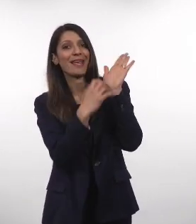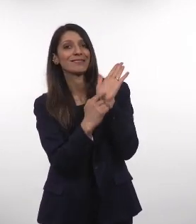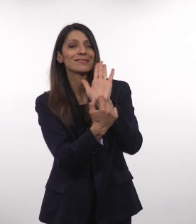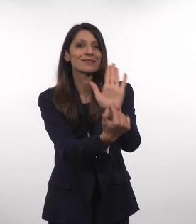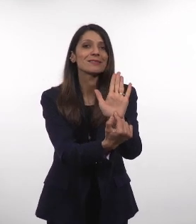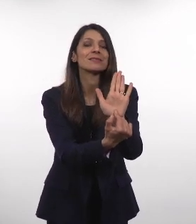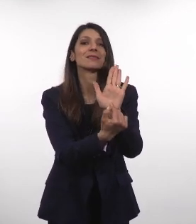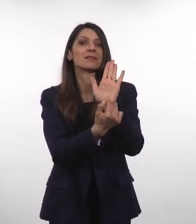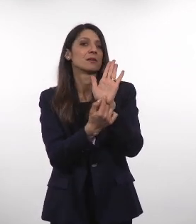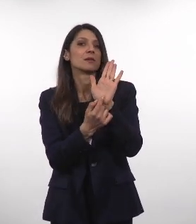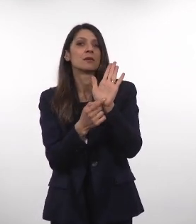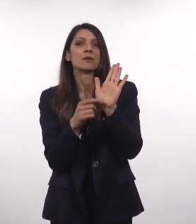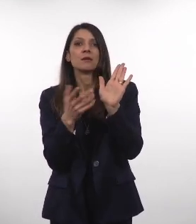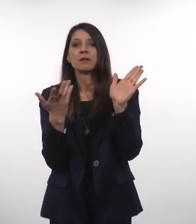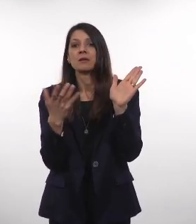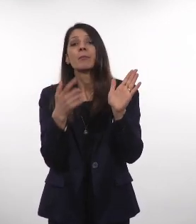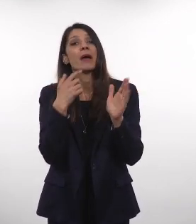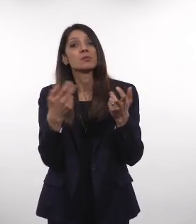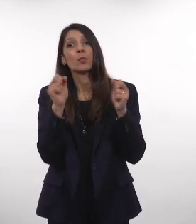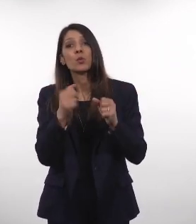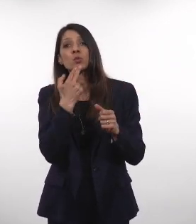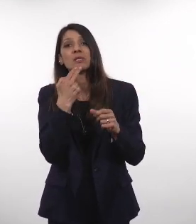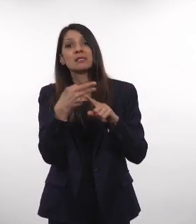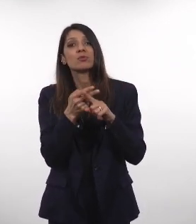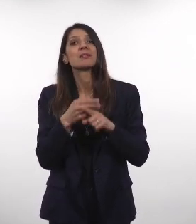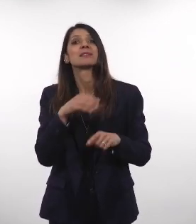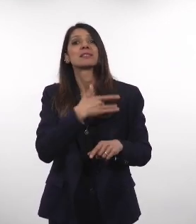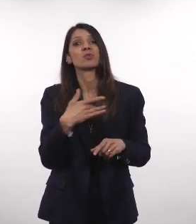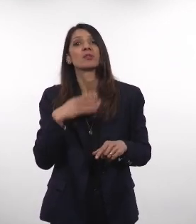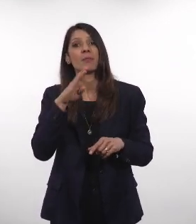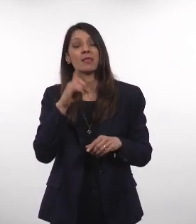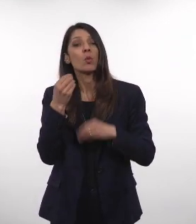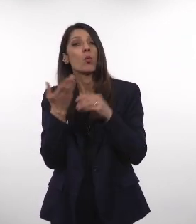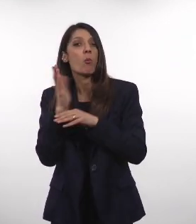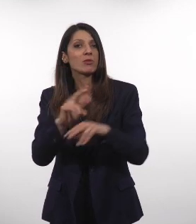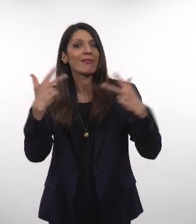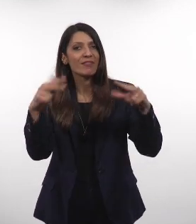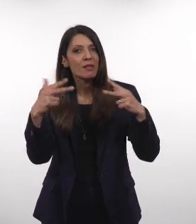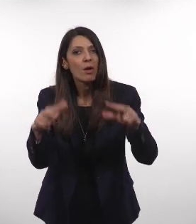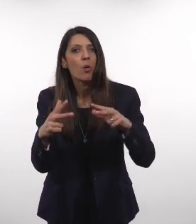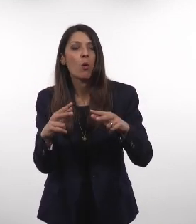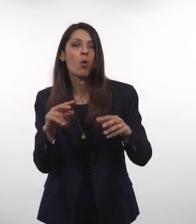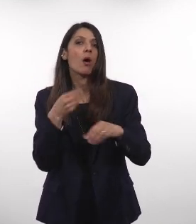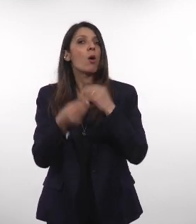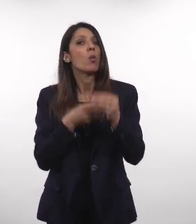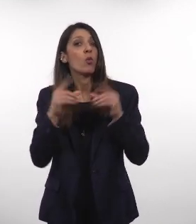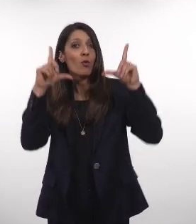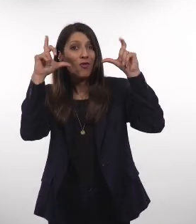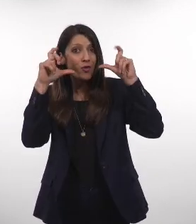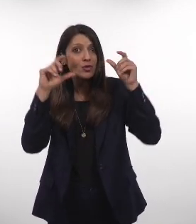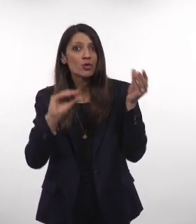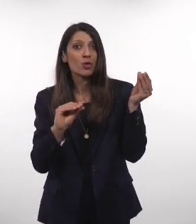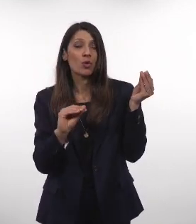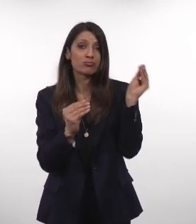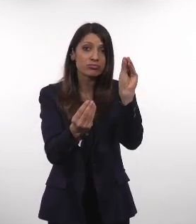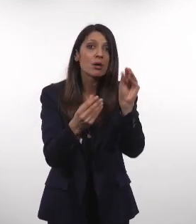donc comme on peut retrouver sur Santé BD. Ça peut être sous forme de vidéo, ça peut être sous forme de photos, de